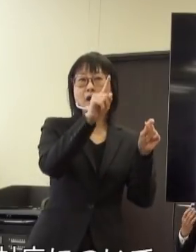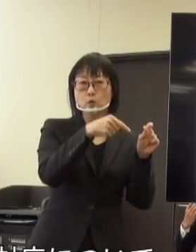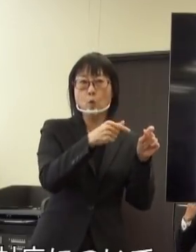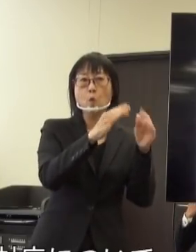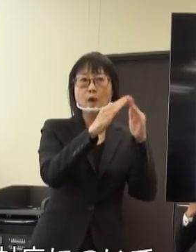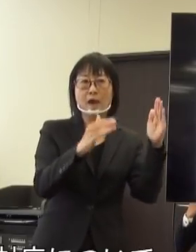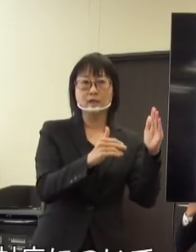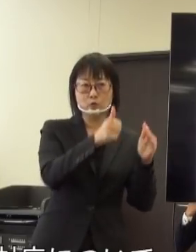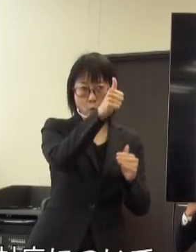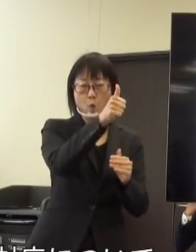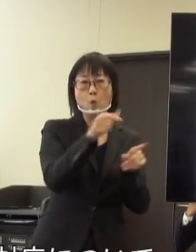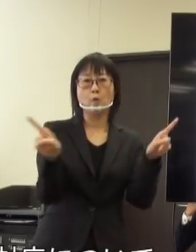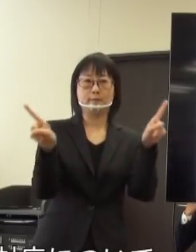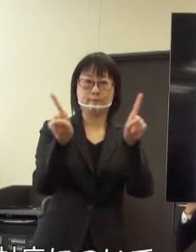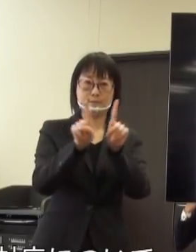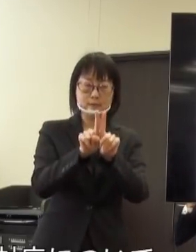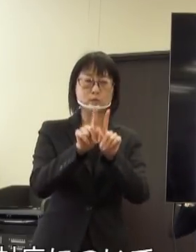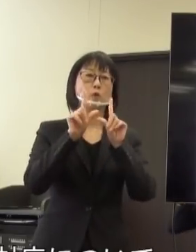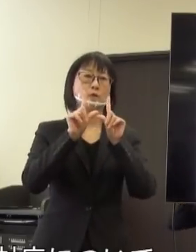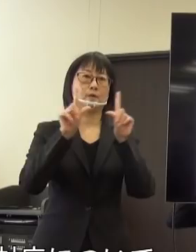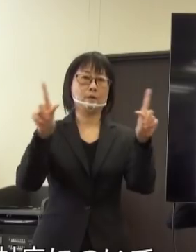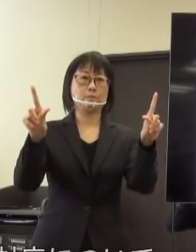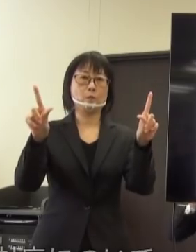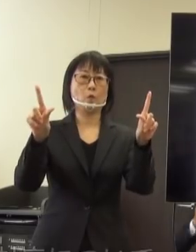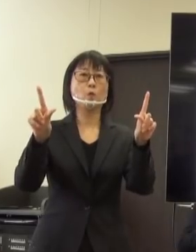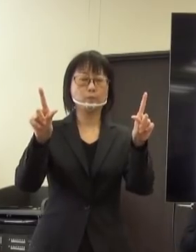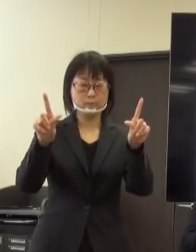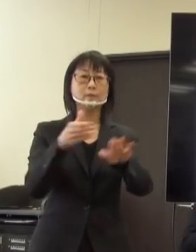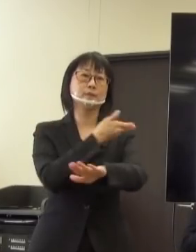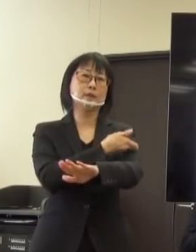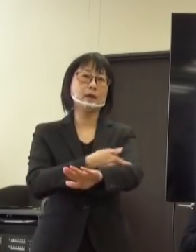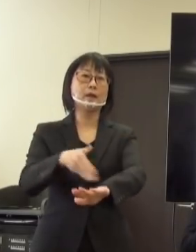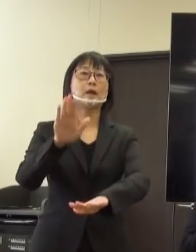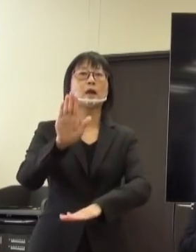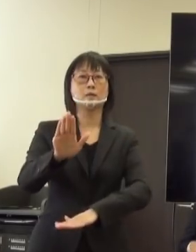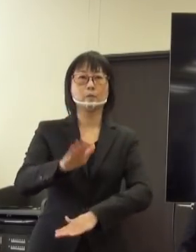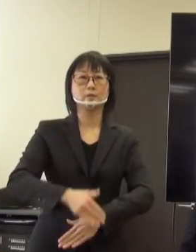ただく、そういった段取りで進めさせていただきます。